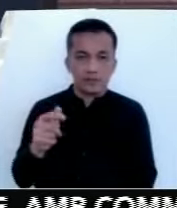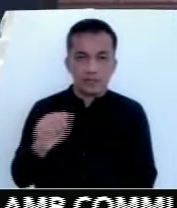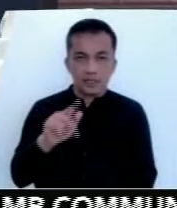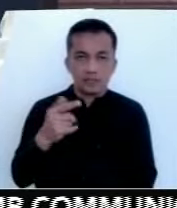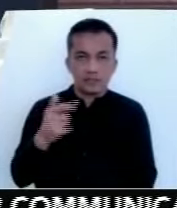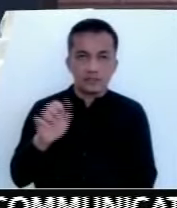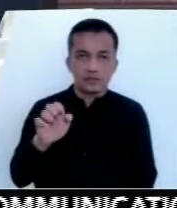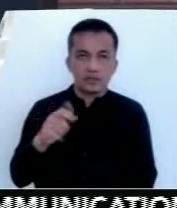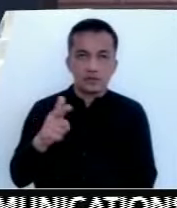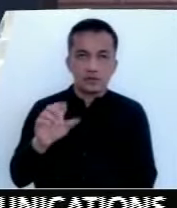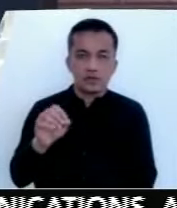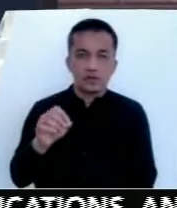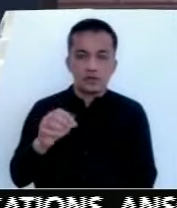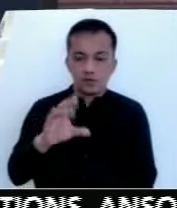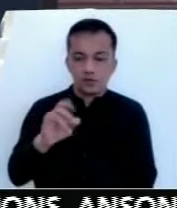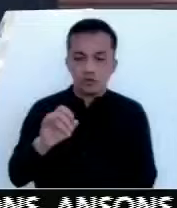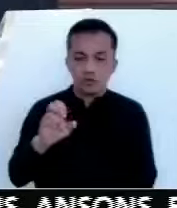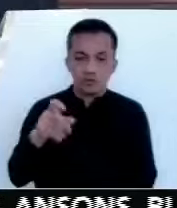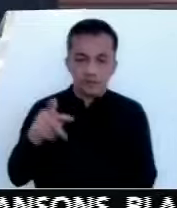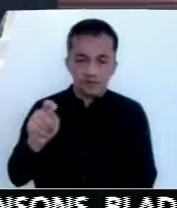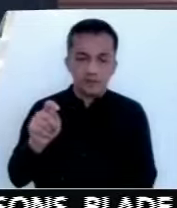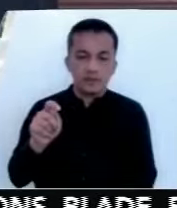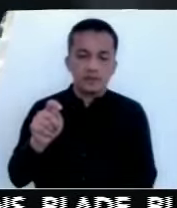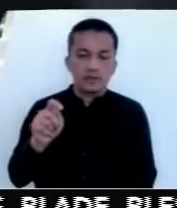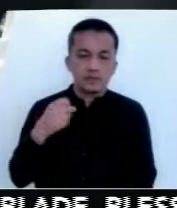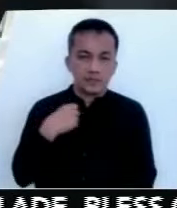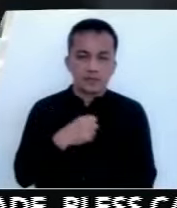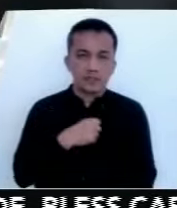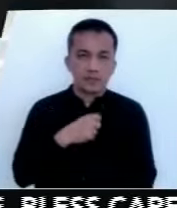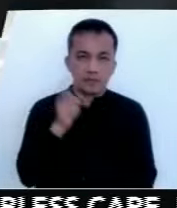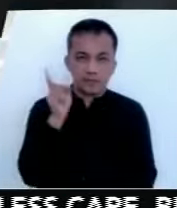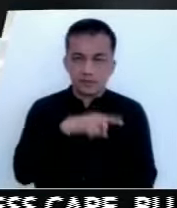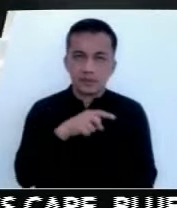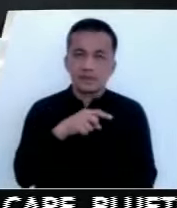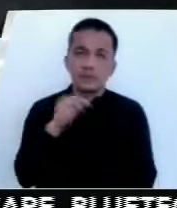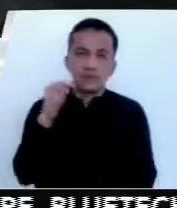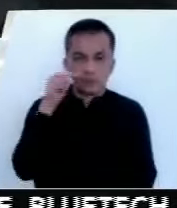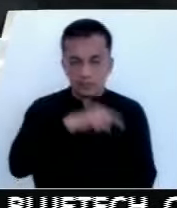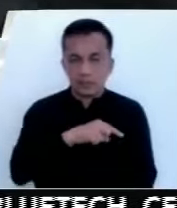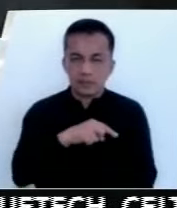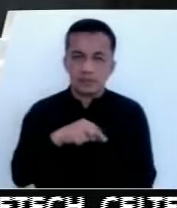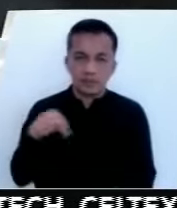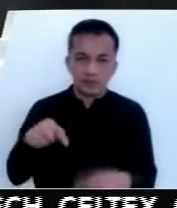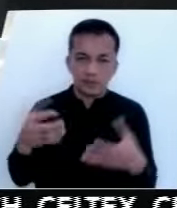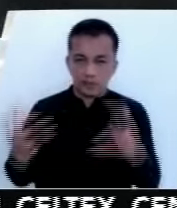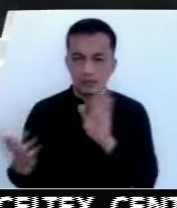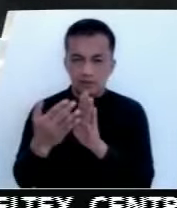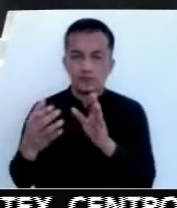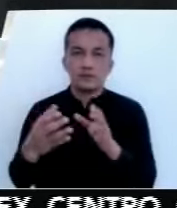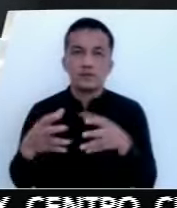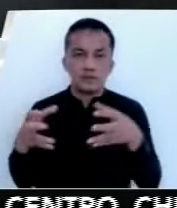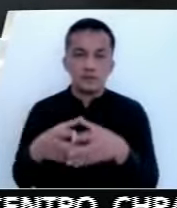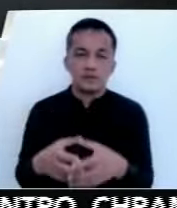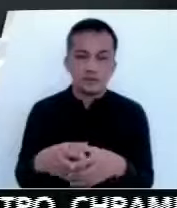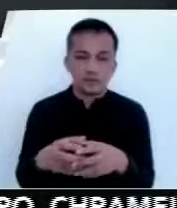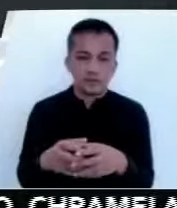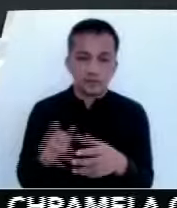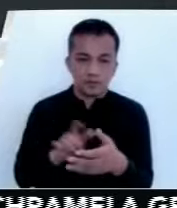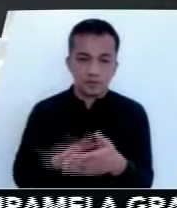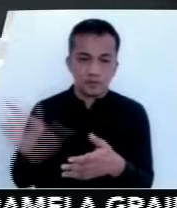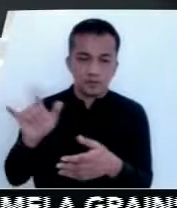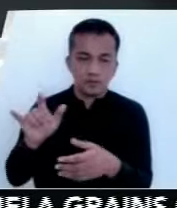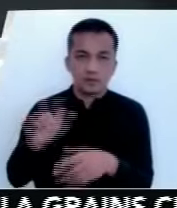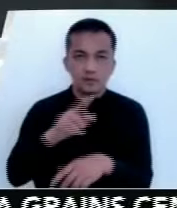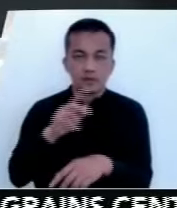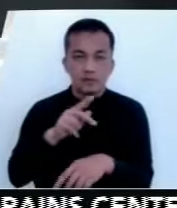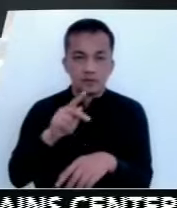Senate for testifying falsely evas kaugnay naman sa pag-alis niya sa bansa nung pinaghahanap siya ng